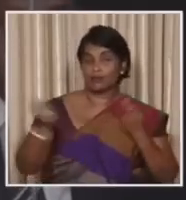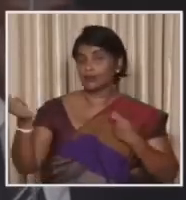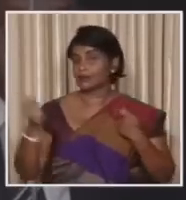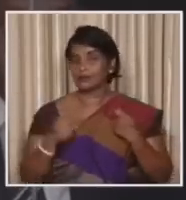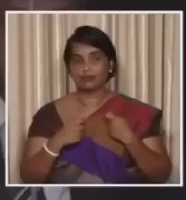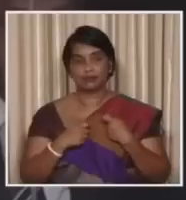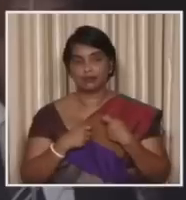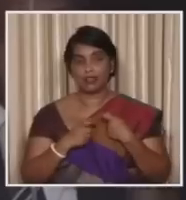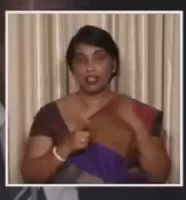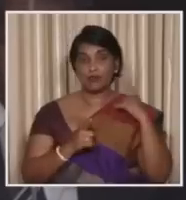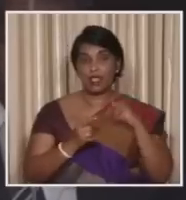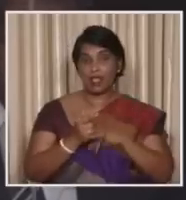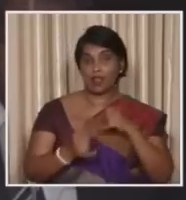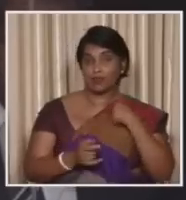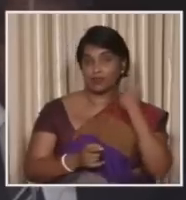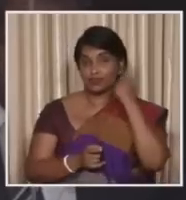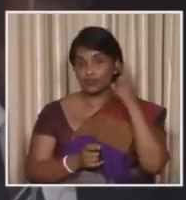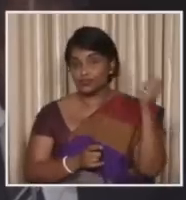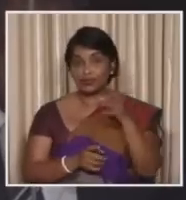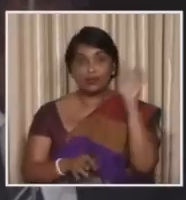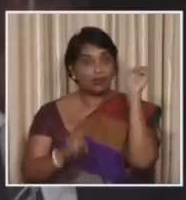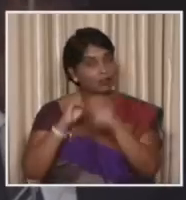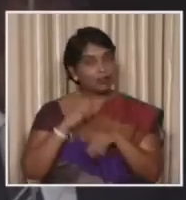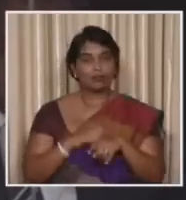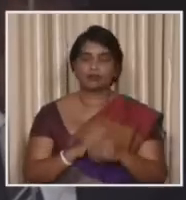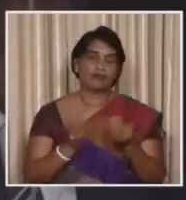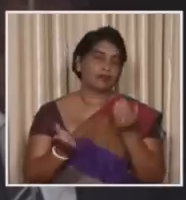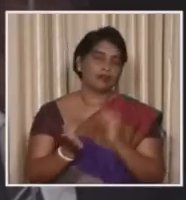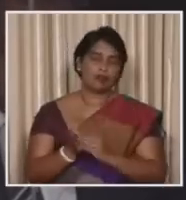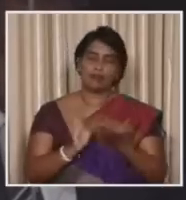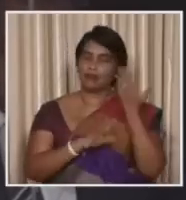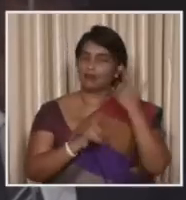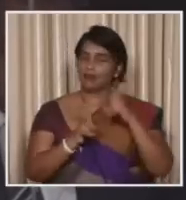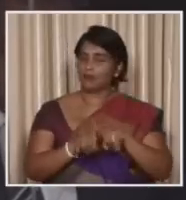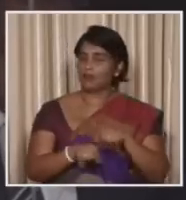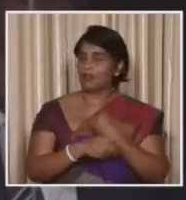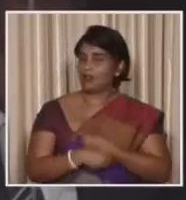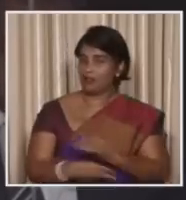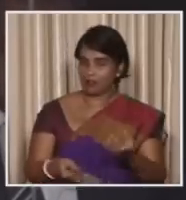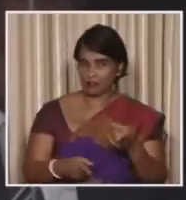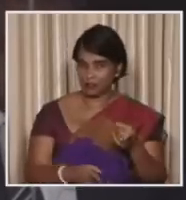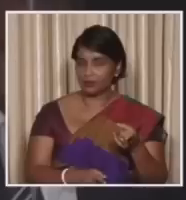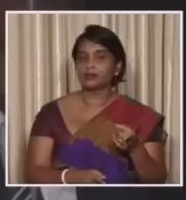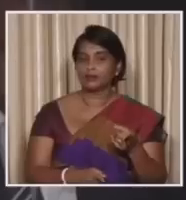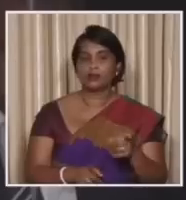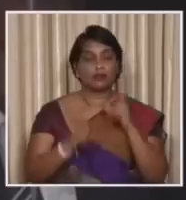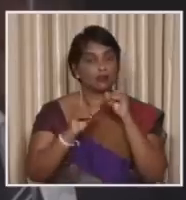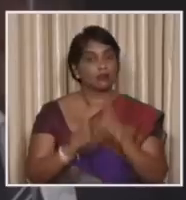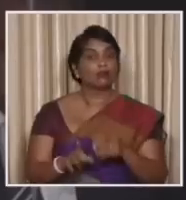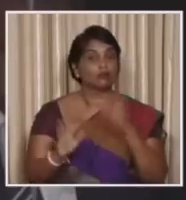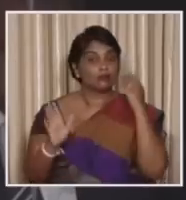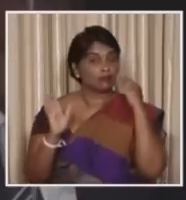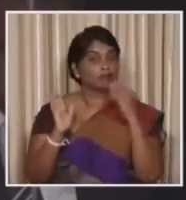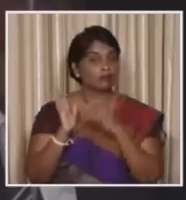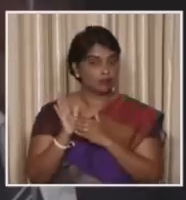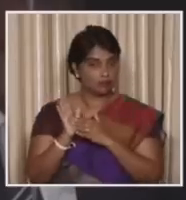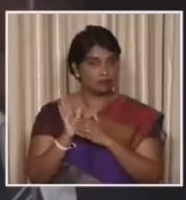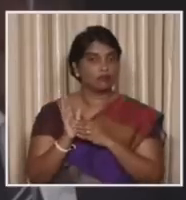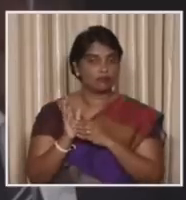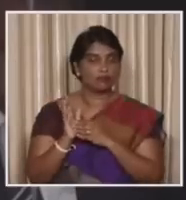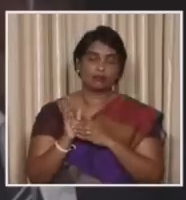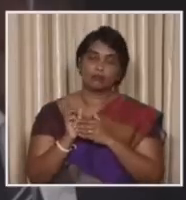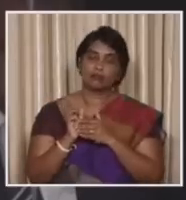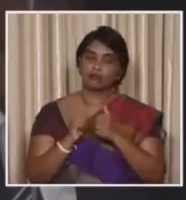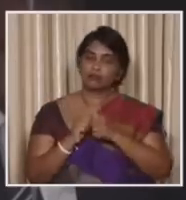එව නැත්නම් ආරක්ෂලේකම දුර්ණකමට මිනිස්සු දැම්මොත් නැවතත් තිබුණටත් වඩා මේ කඩන් වැටෙනවා. ඒකන්ද මේවා ගැන ඔබතුමන්ලාගේ